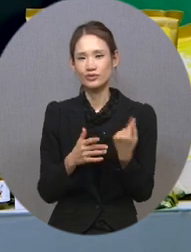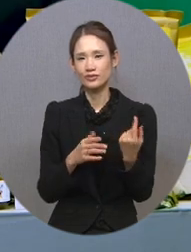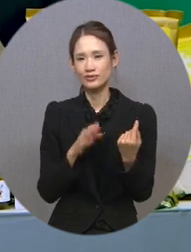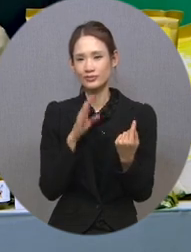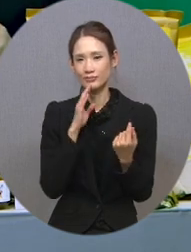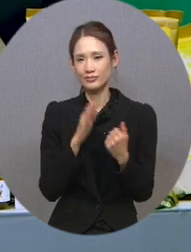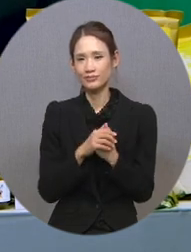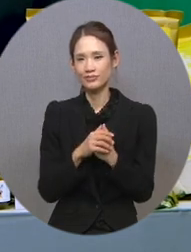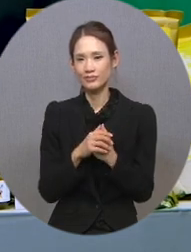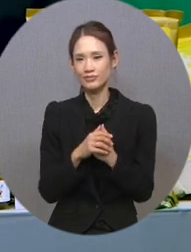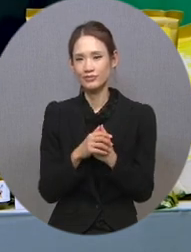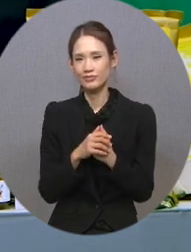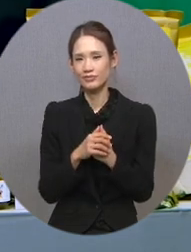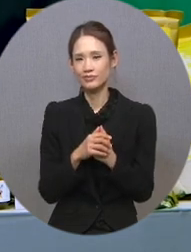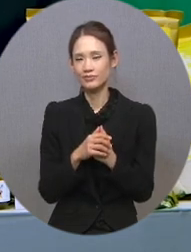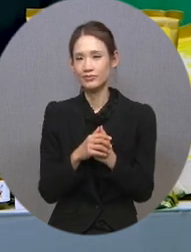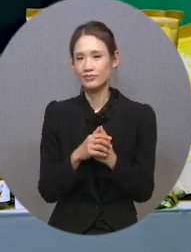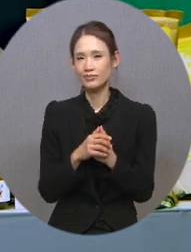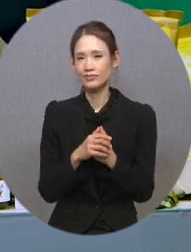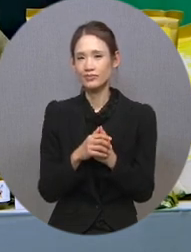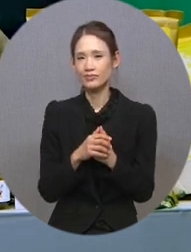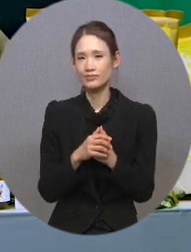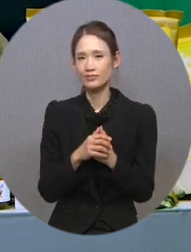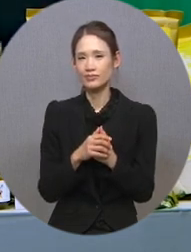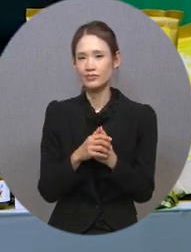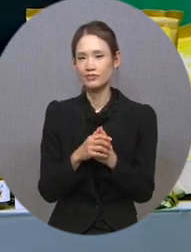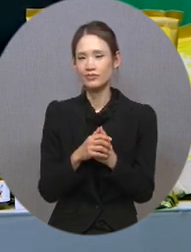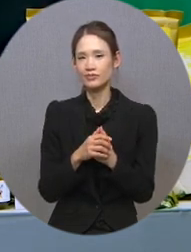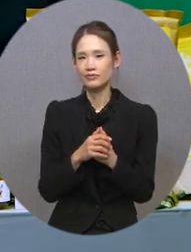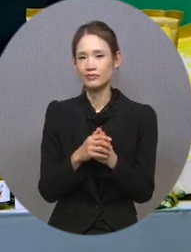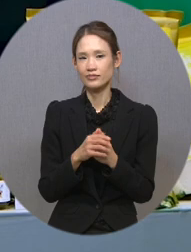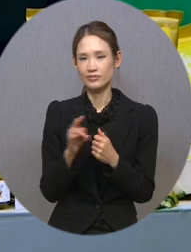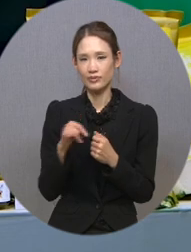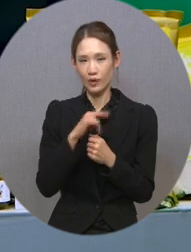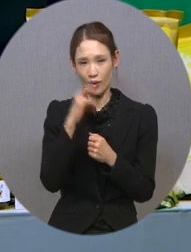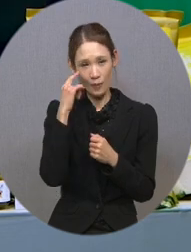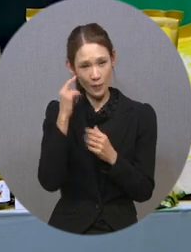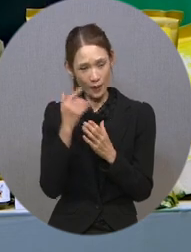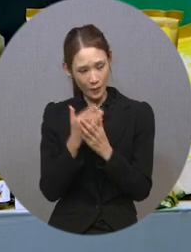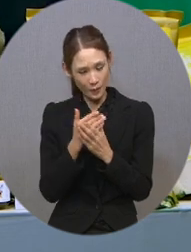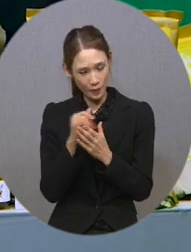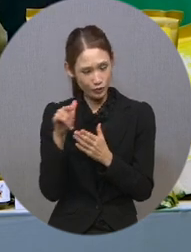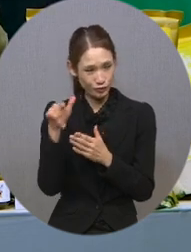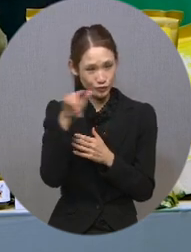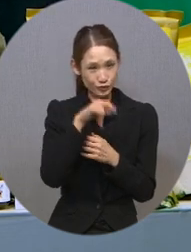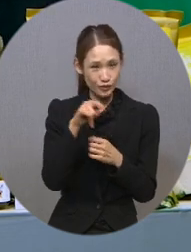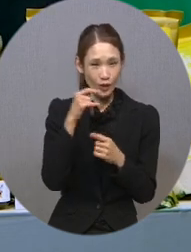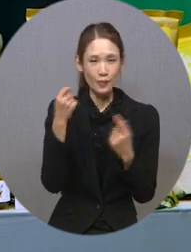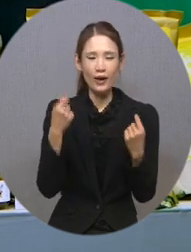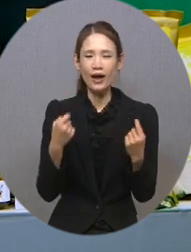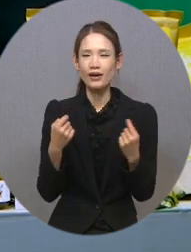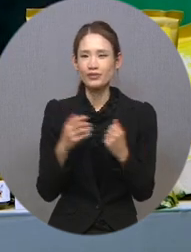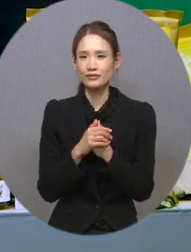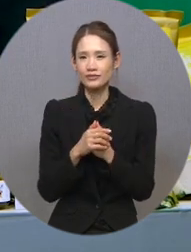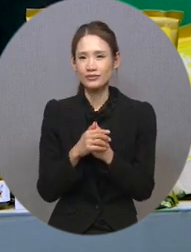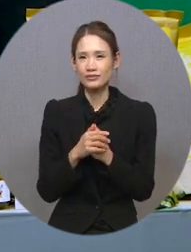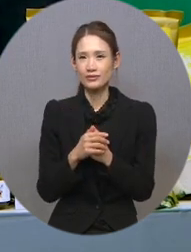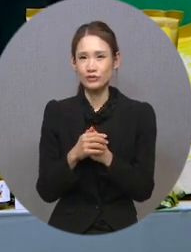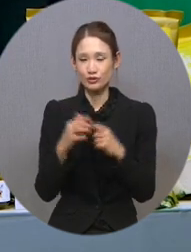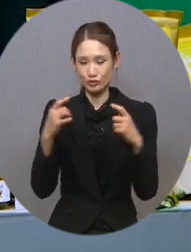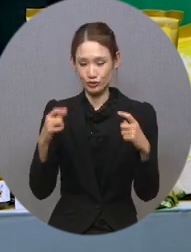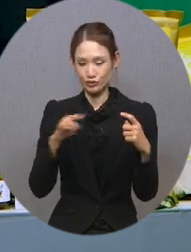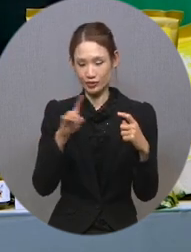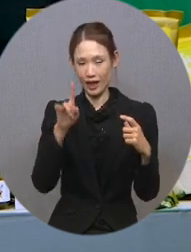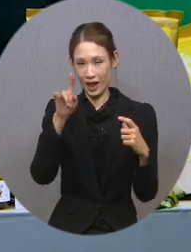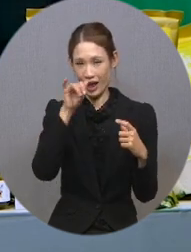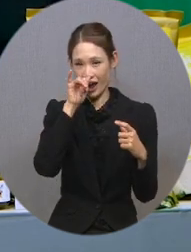제가 예전에 영암으로 상공부를 왕림박사 유적지로 정말 많이 왔는데 그 옆에 딱 가면은 거기 군 하나